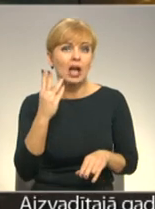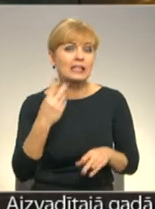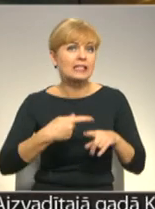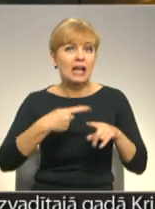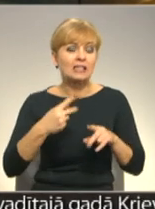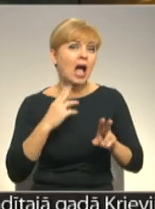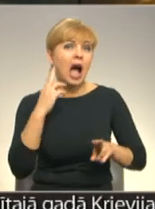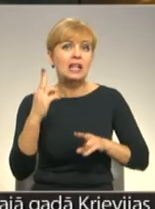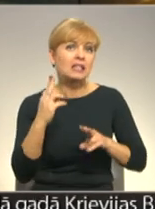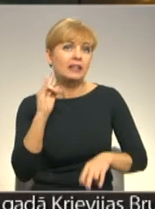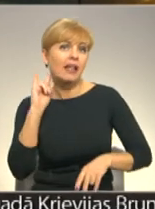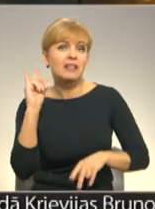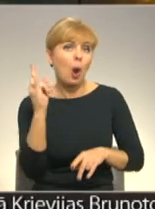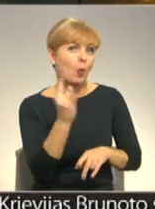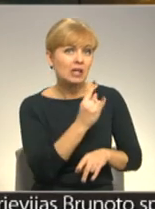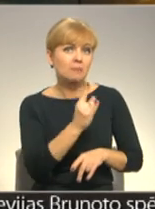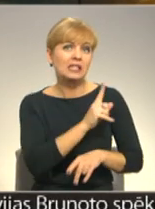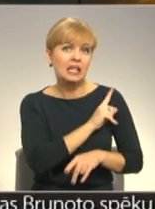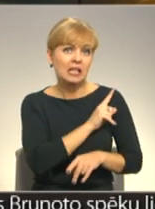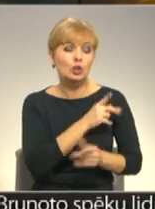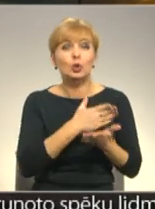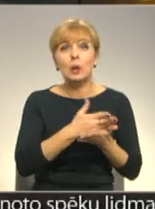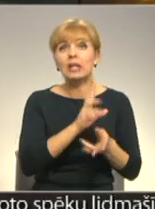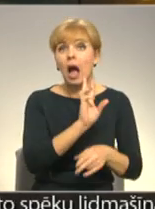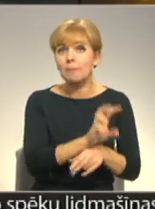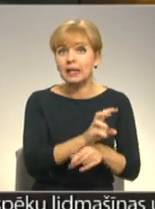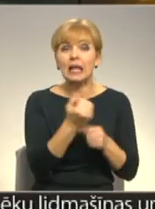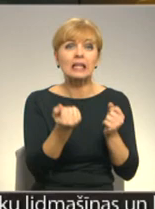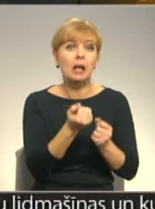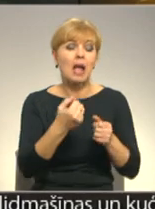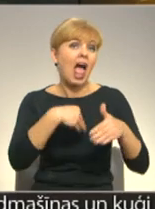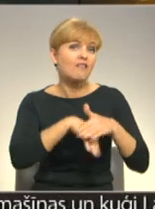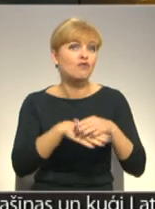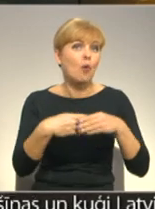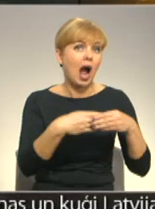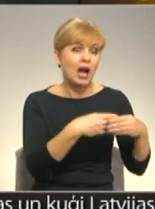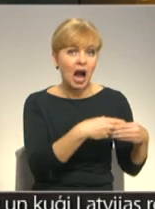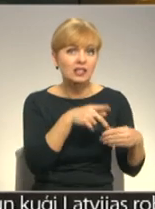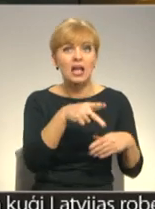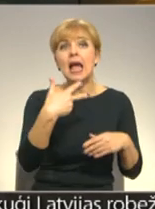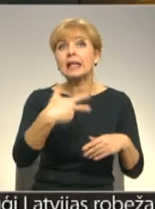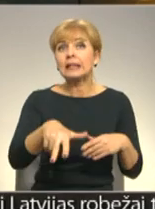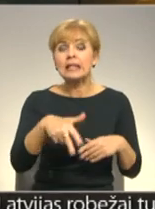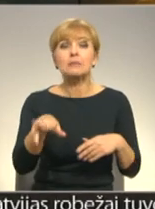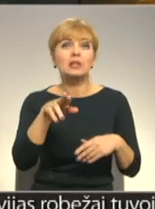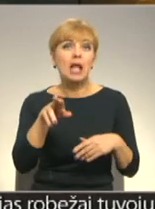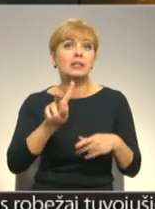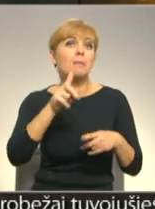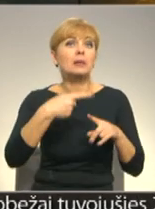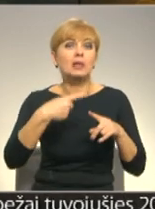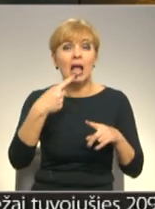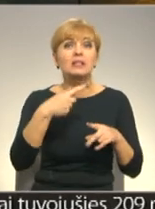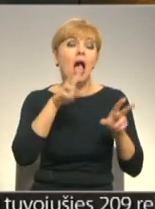un notika apmeklētāju un darbinieku evakuācija. Jau 30. decembrī pirmreizējās apskats laikā ēkas sienās atrastas vairākas